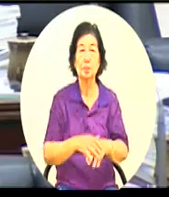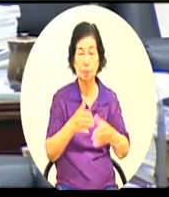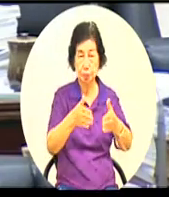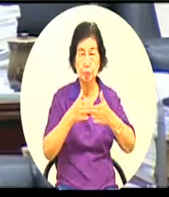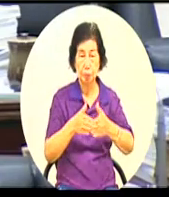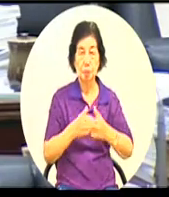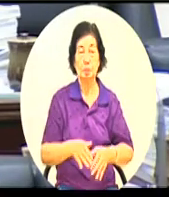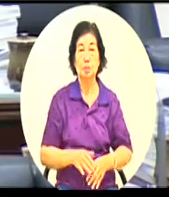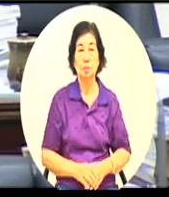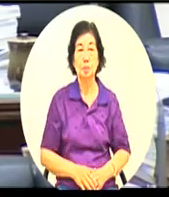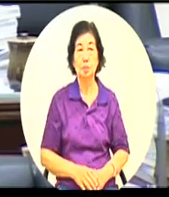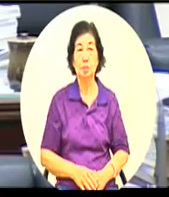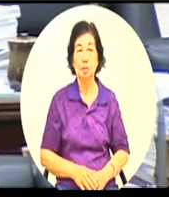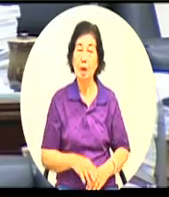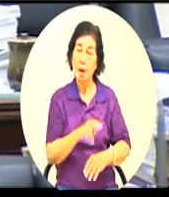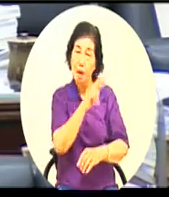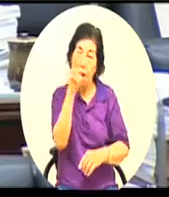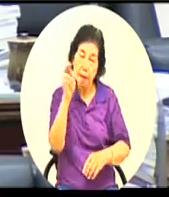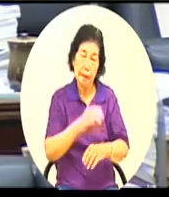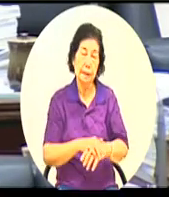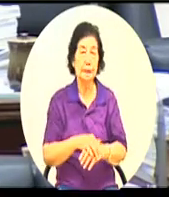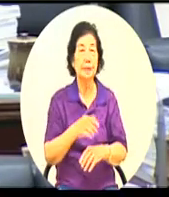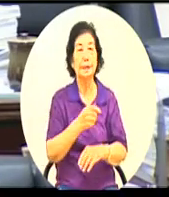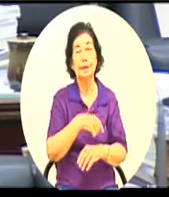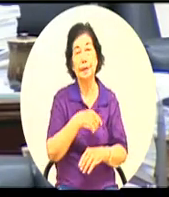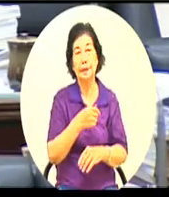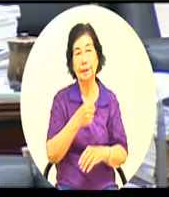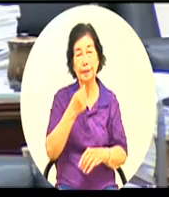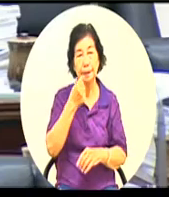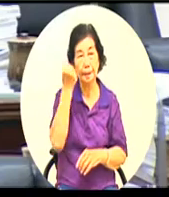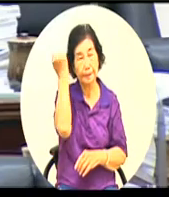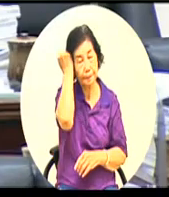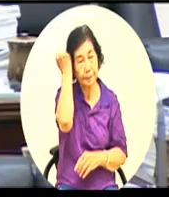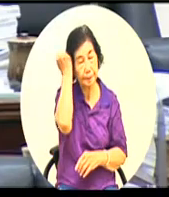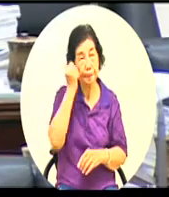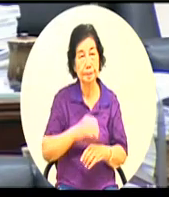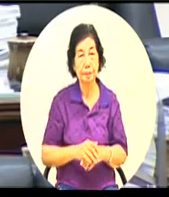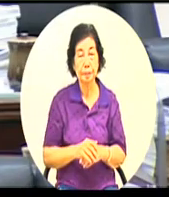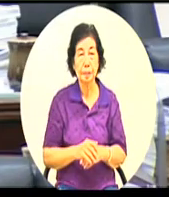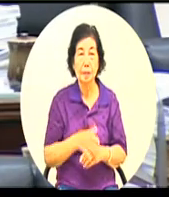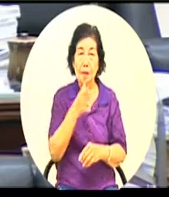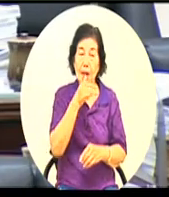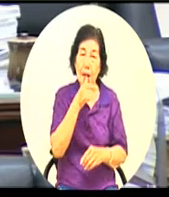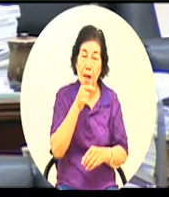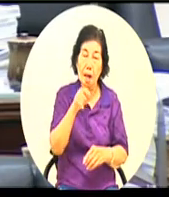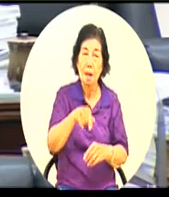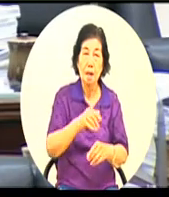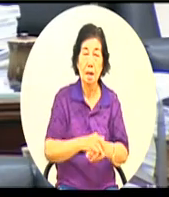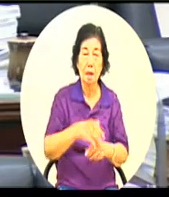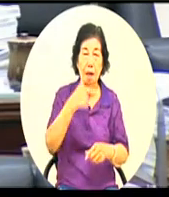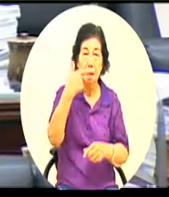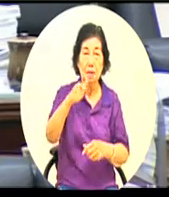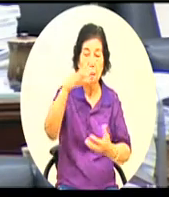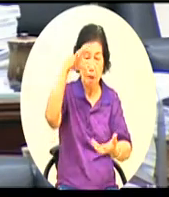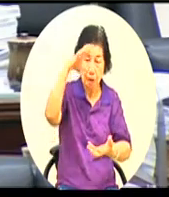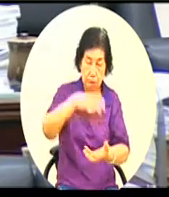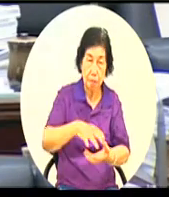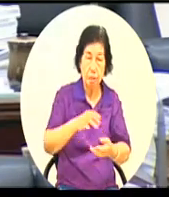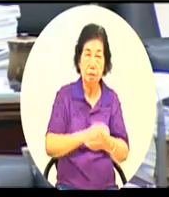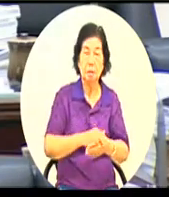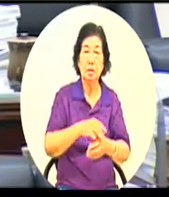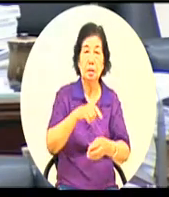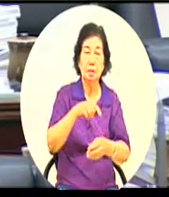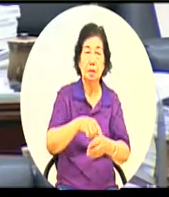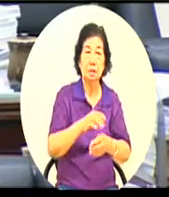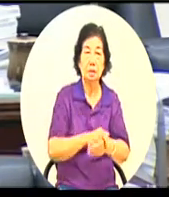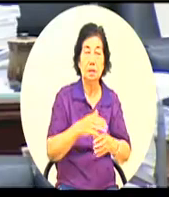啊，你看你看到的艰苦个，即马一句话讲，六合夜市啊，即马都为中山路看到自立路